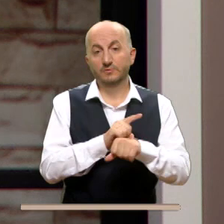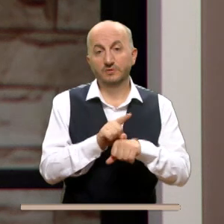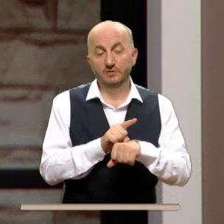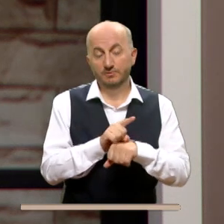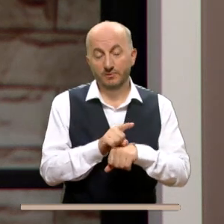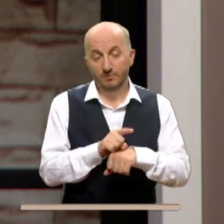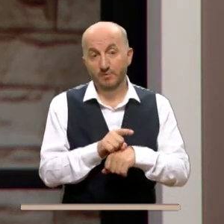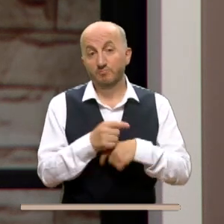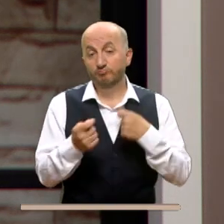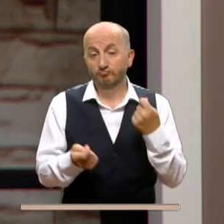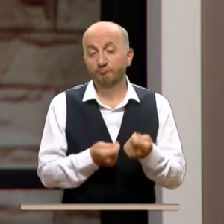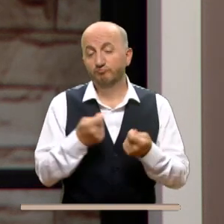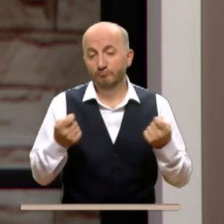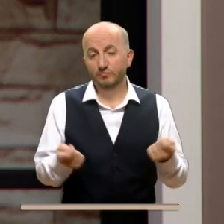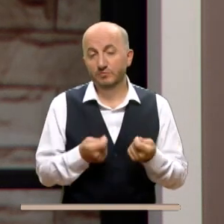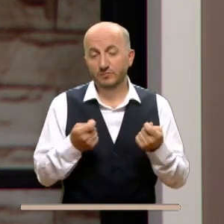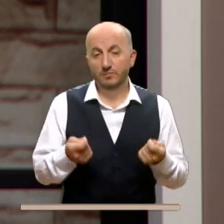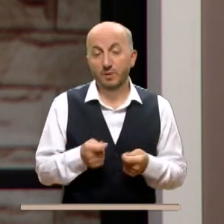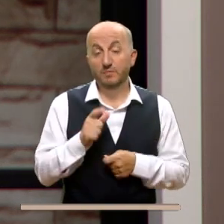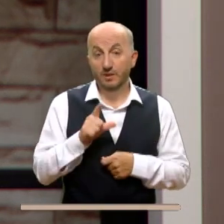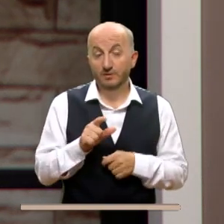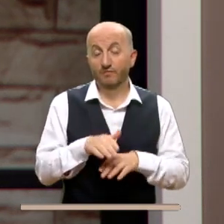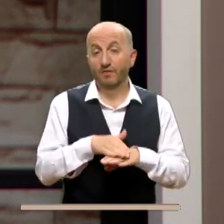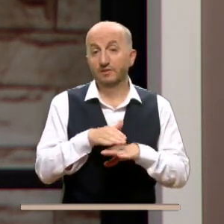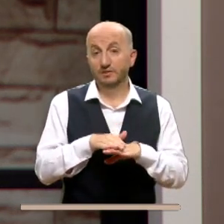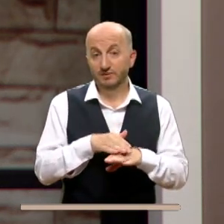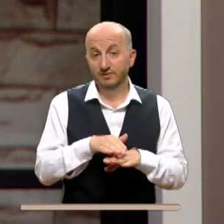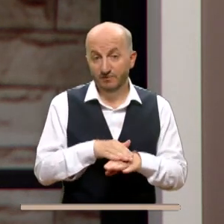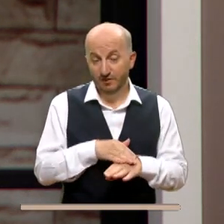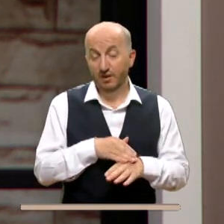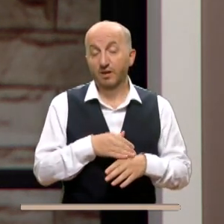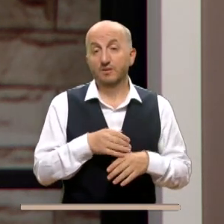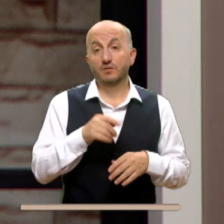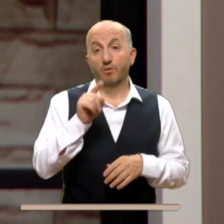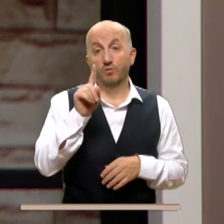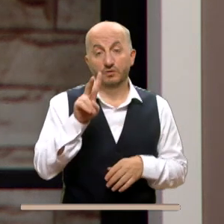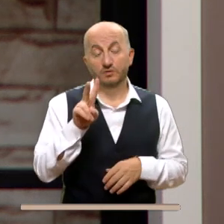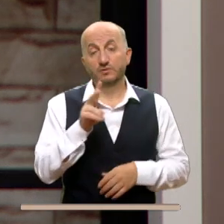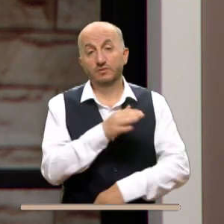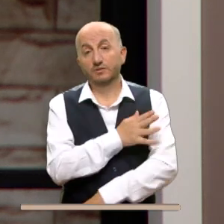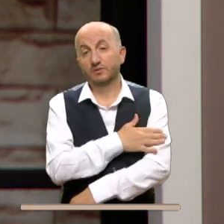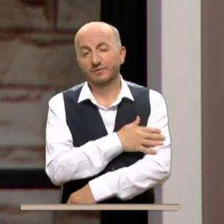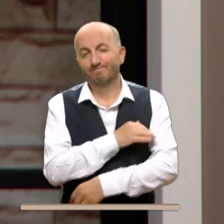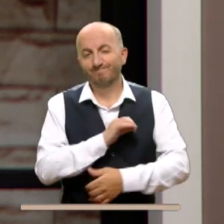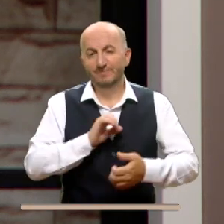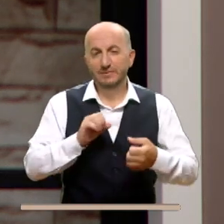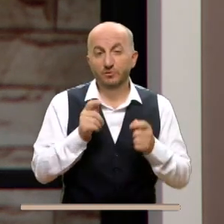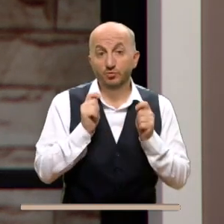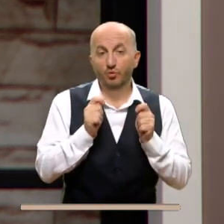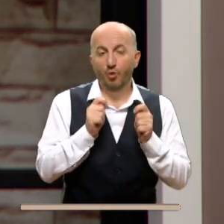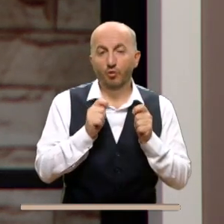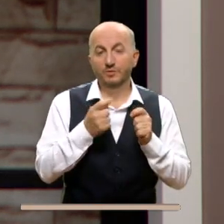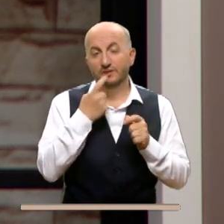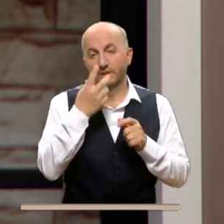uğraşmam lazım. Bunları yavaş yavaş eritmek lazım. Yoksa 12 zaten yeterince stresli bir sene olduğu için yani yükü ne